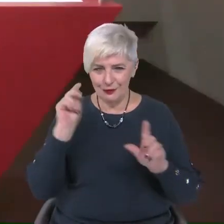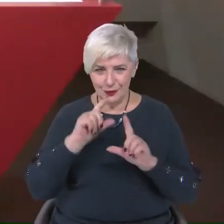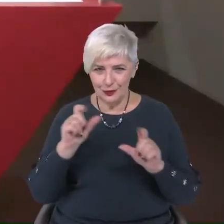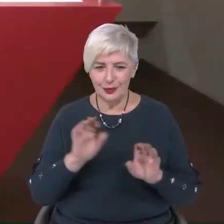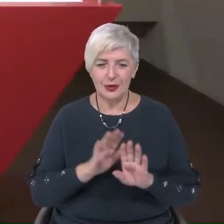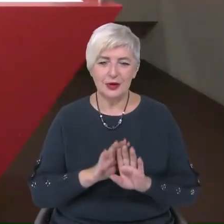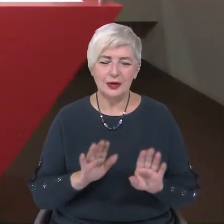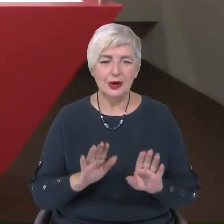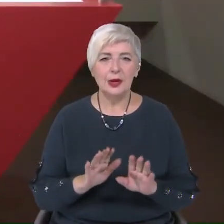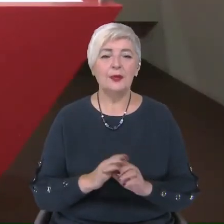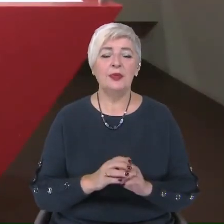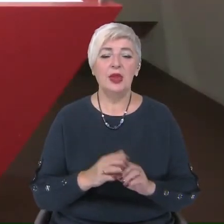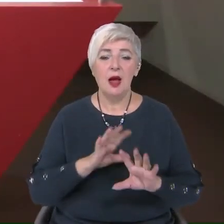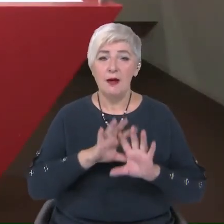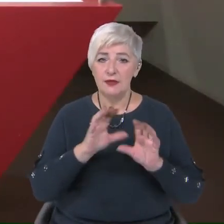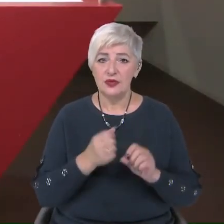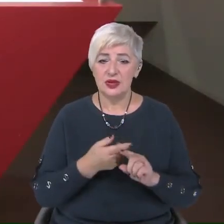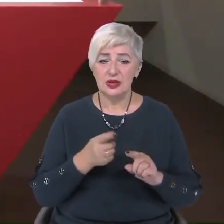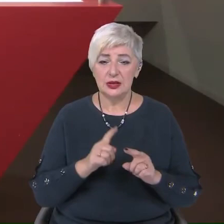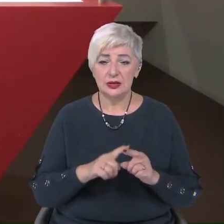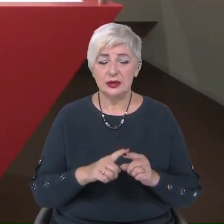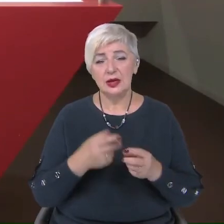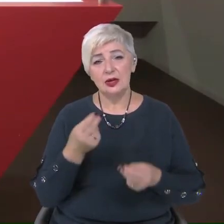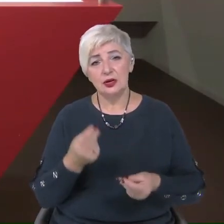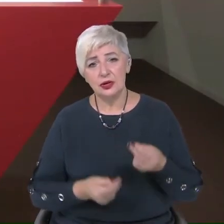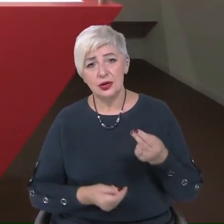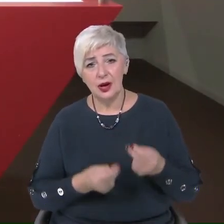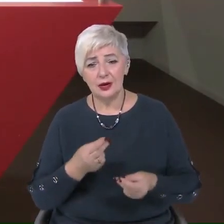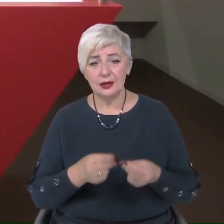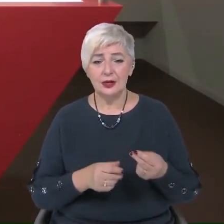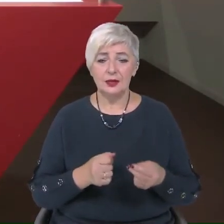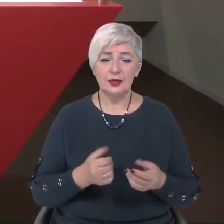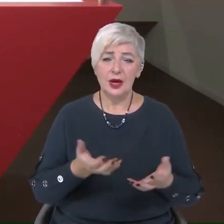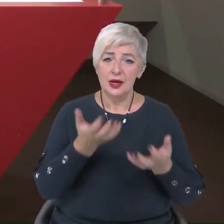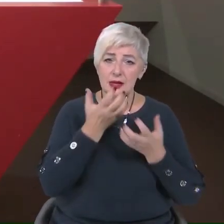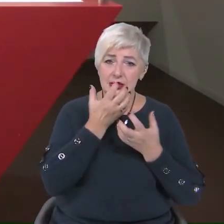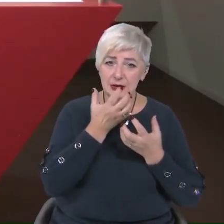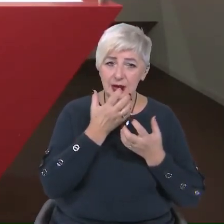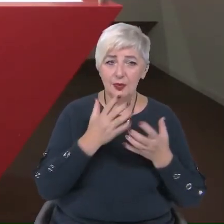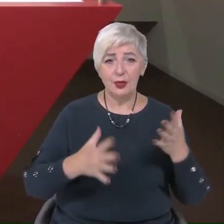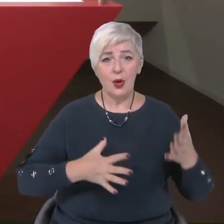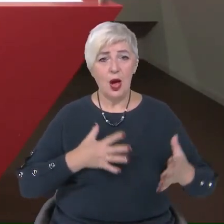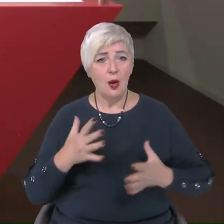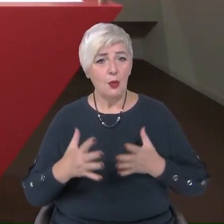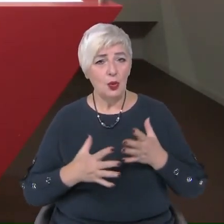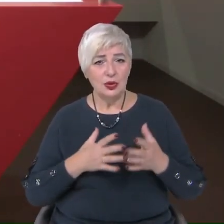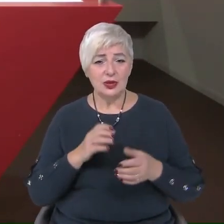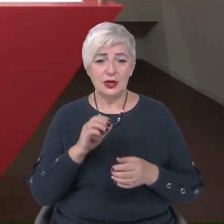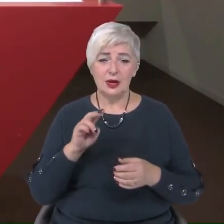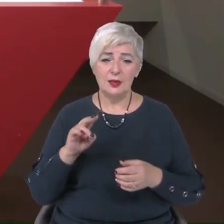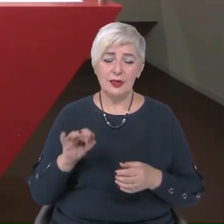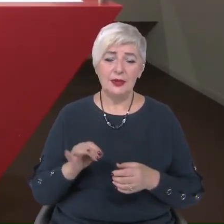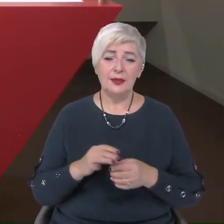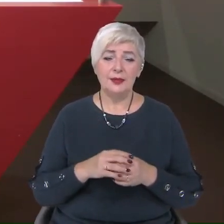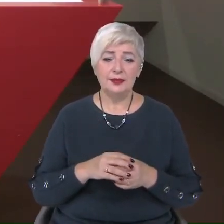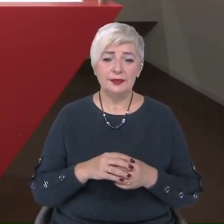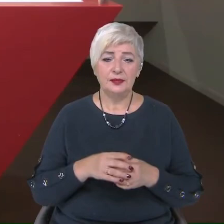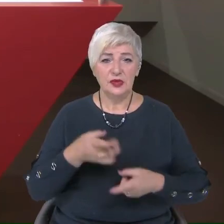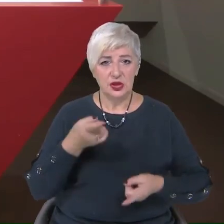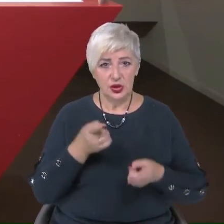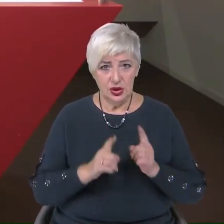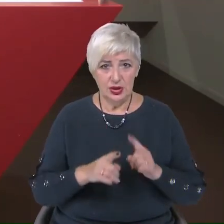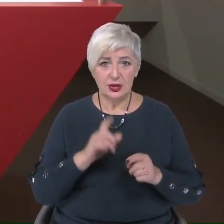так. Тобто все це з жартами, з теплими якимись емоціями. Тобто дійсно